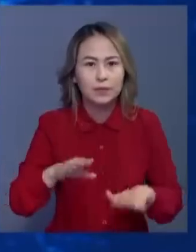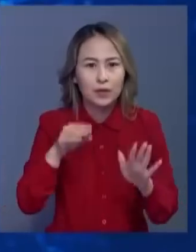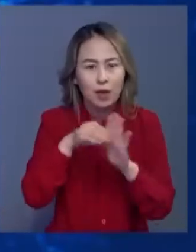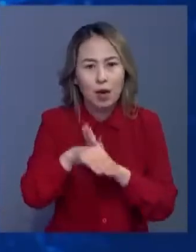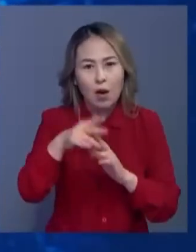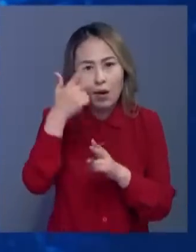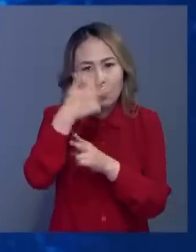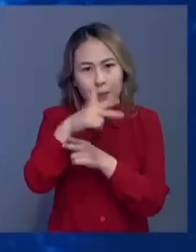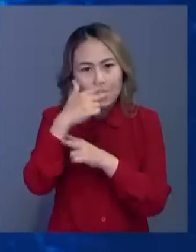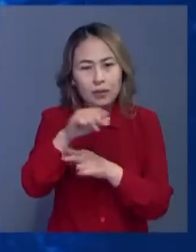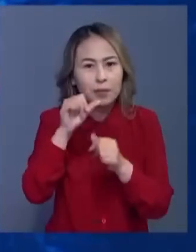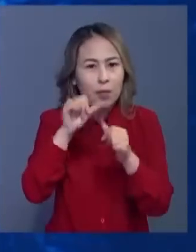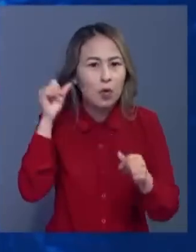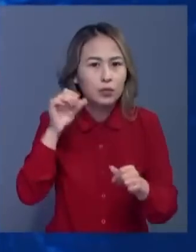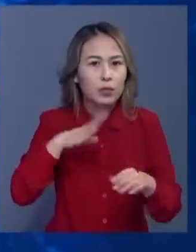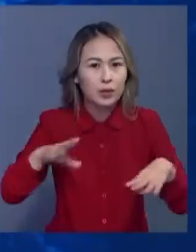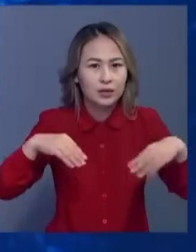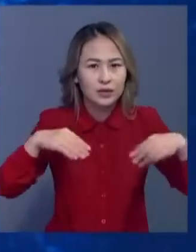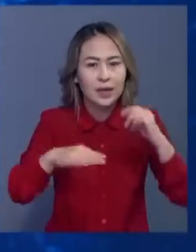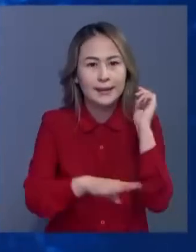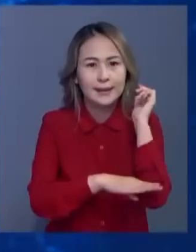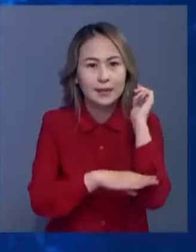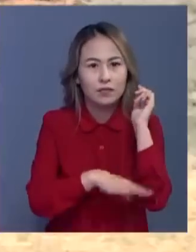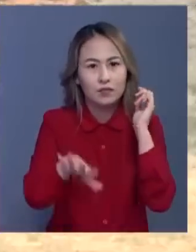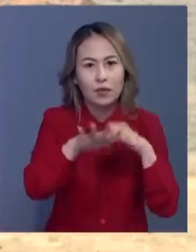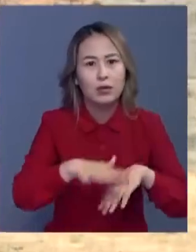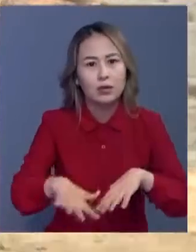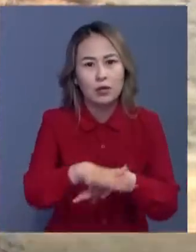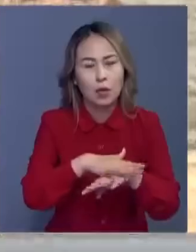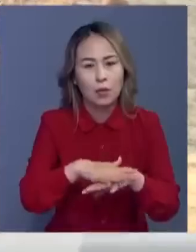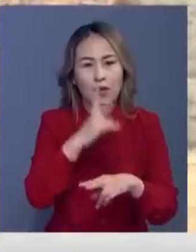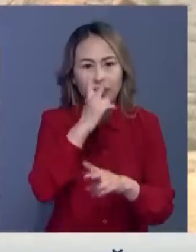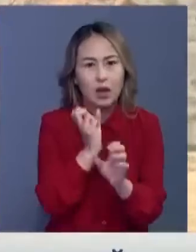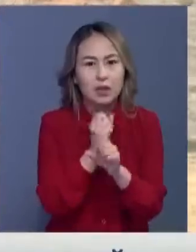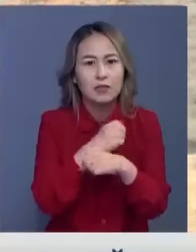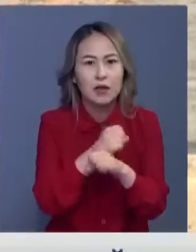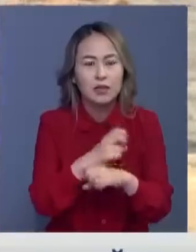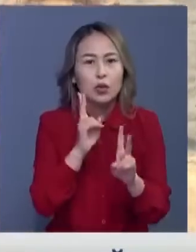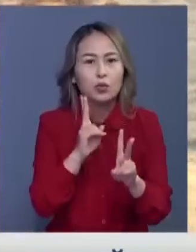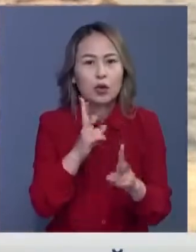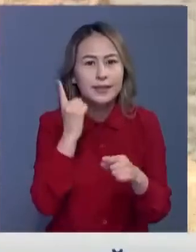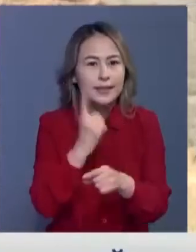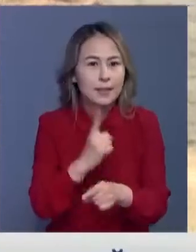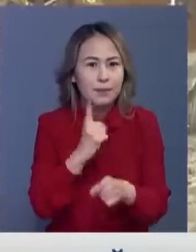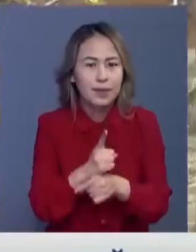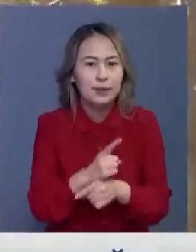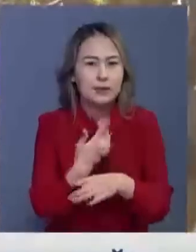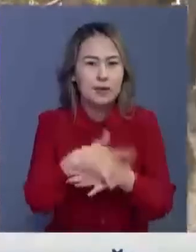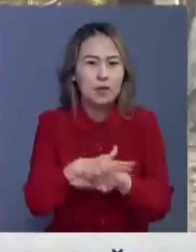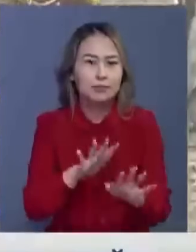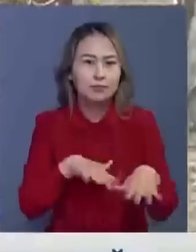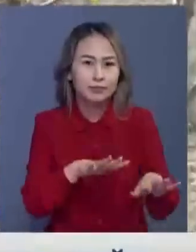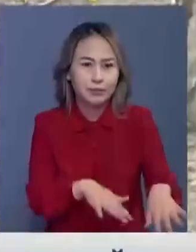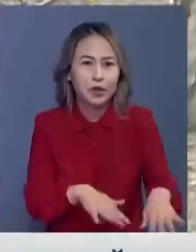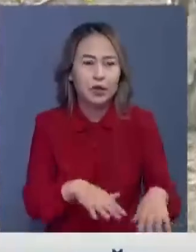түсіру тобымыз былтыр егілген тал көшеттерінің маңында жайылып жүрген түйелерді көрген. Дереу бейне камераға түсіріп алып, тәртіп